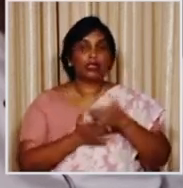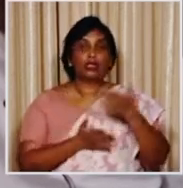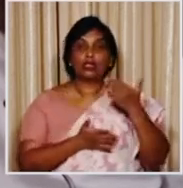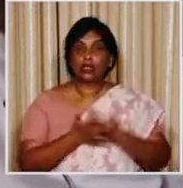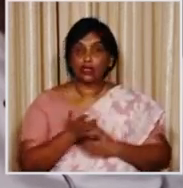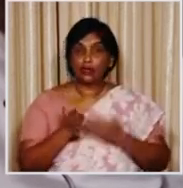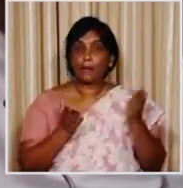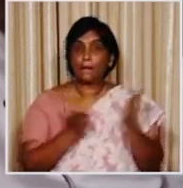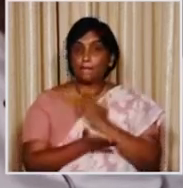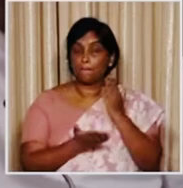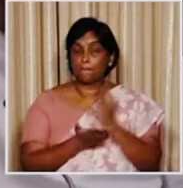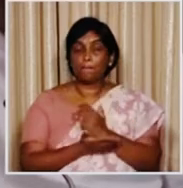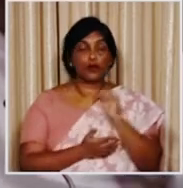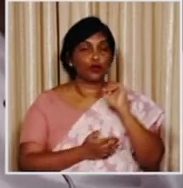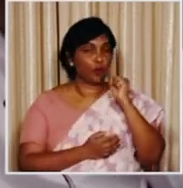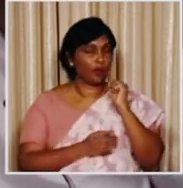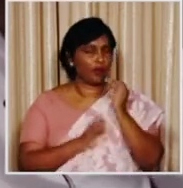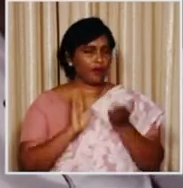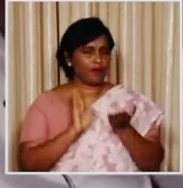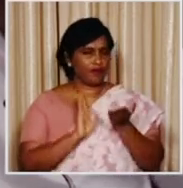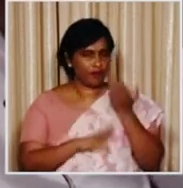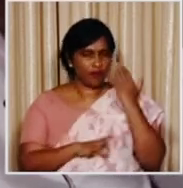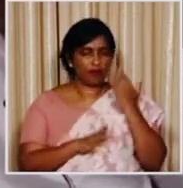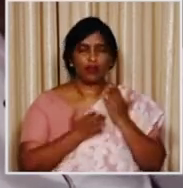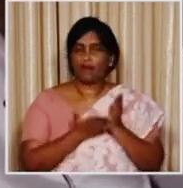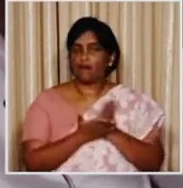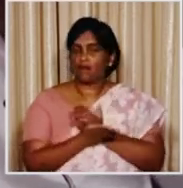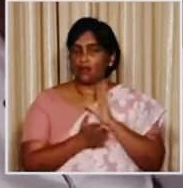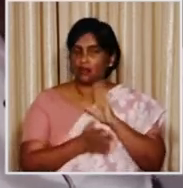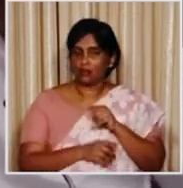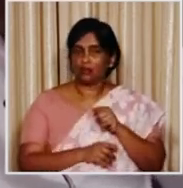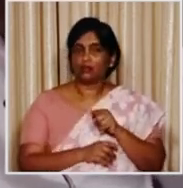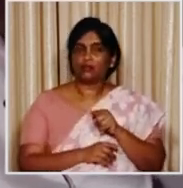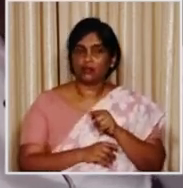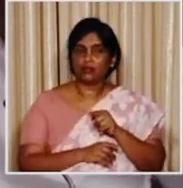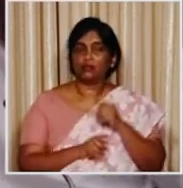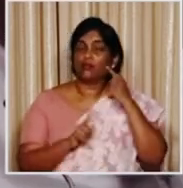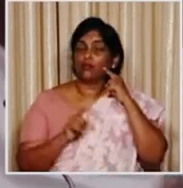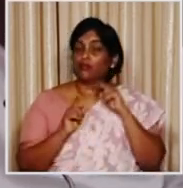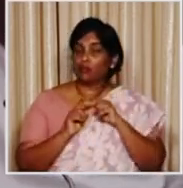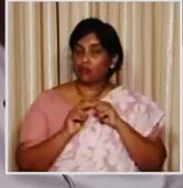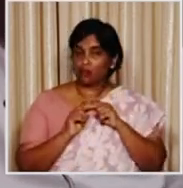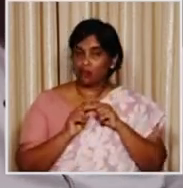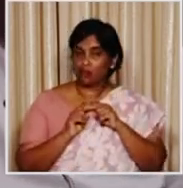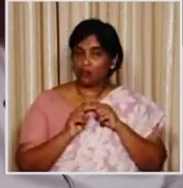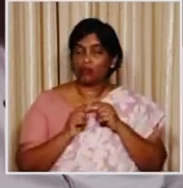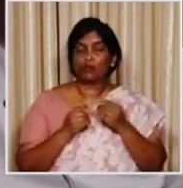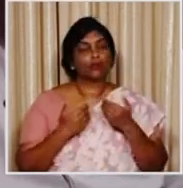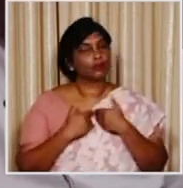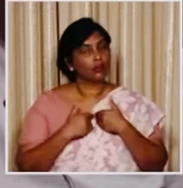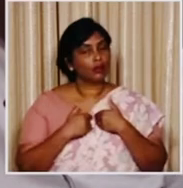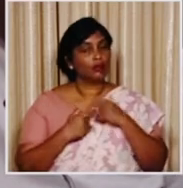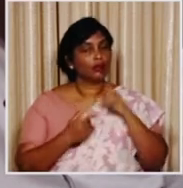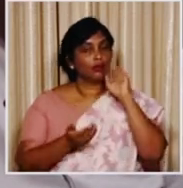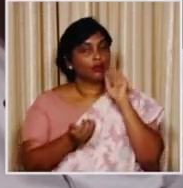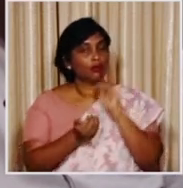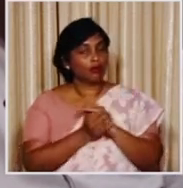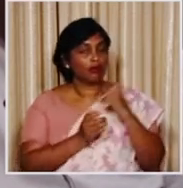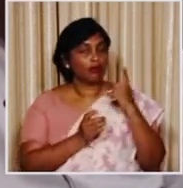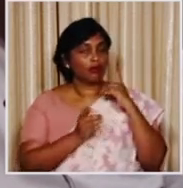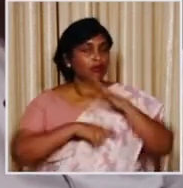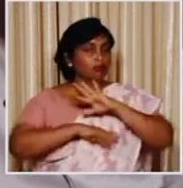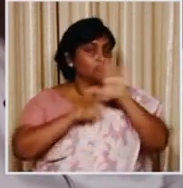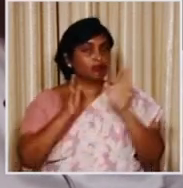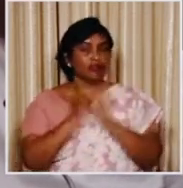වාර්තාවේ පිටු 50කට වඩා අපි වෙන් කරලා තියෙන්නේ මේ අපේ ආරක්ෂක ශේෂ්ත්‍රයේ